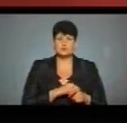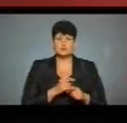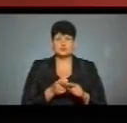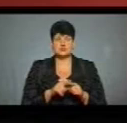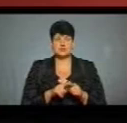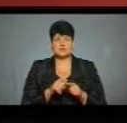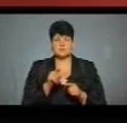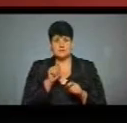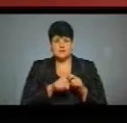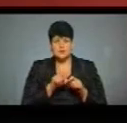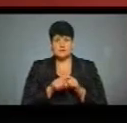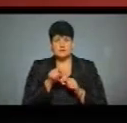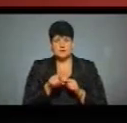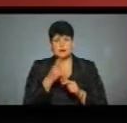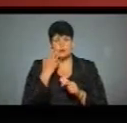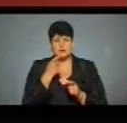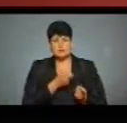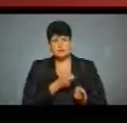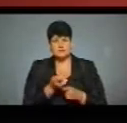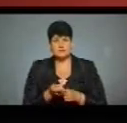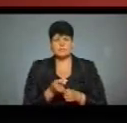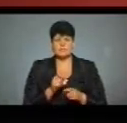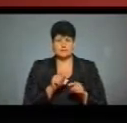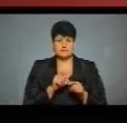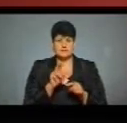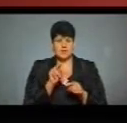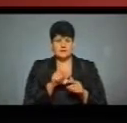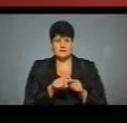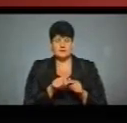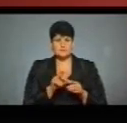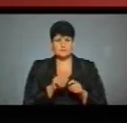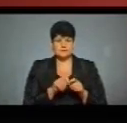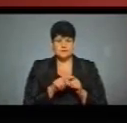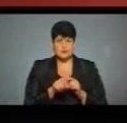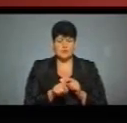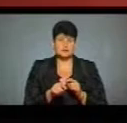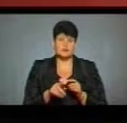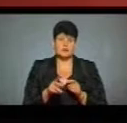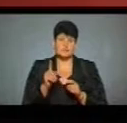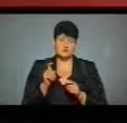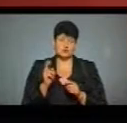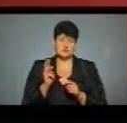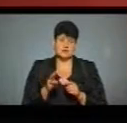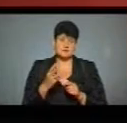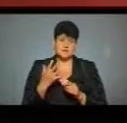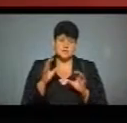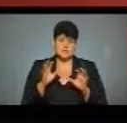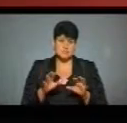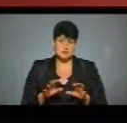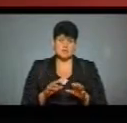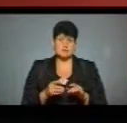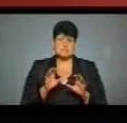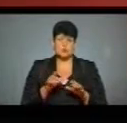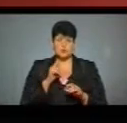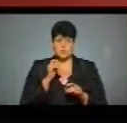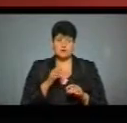строків тимчасового везення чи транзиту. В свою чергу, відповідно до статті 35 знову ж про закону